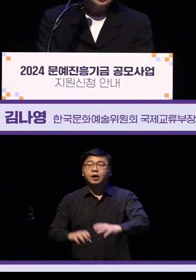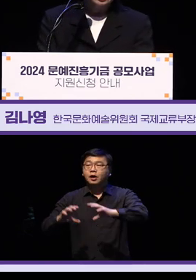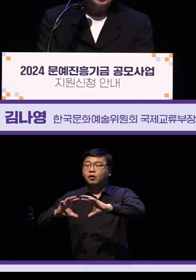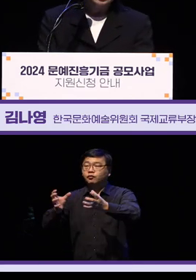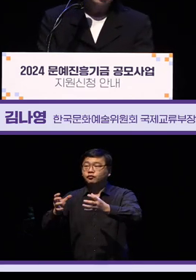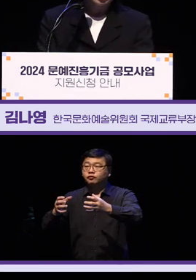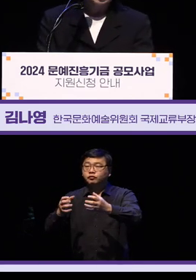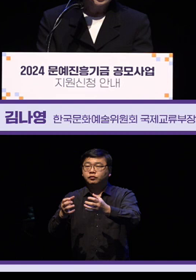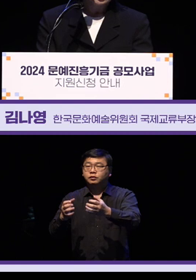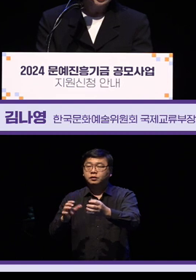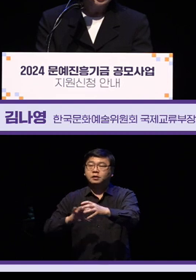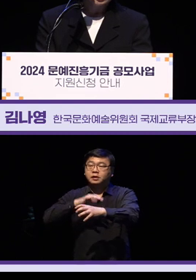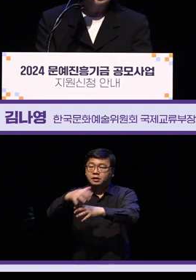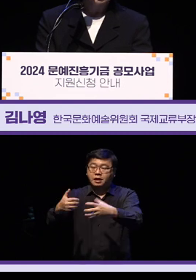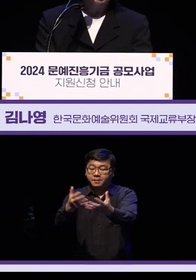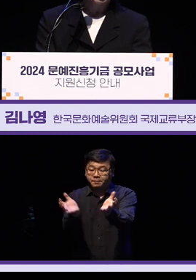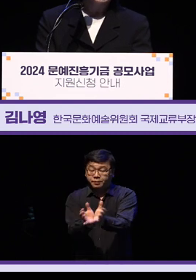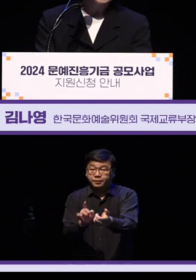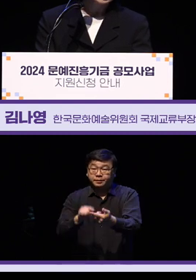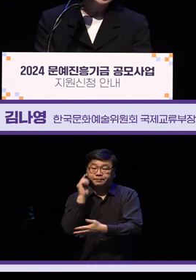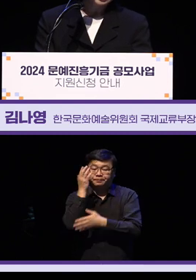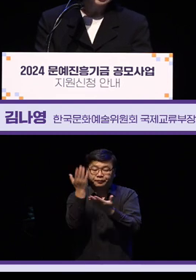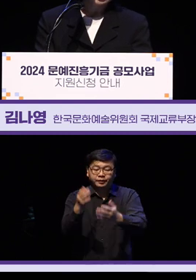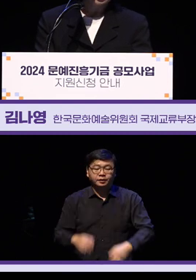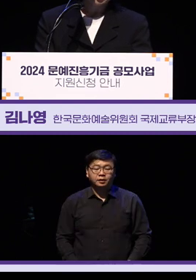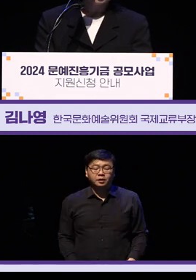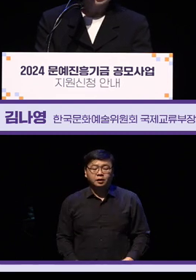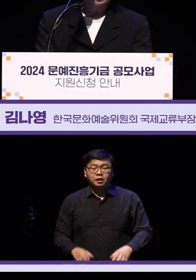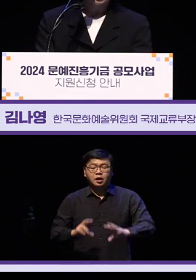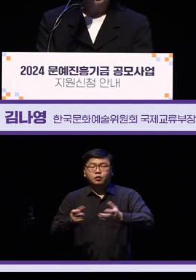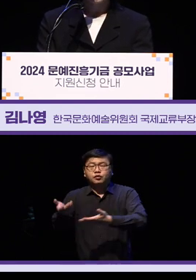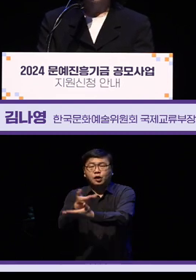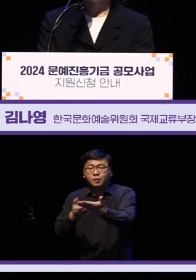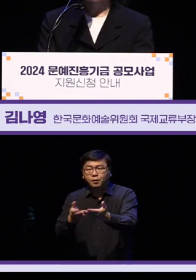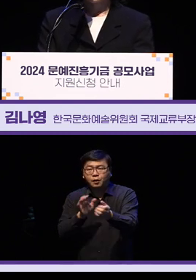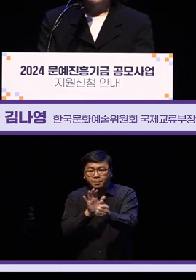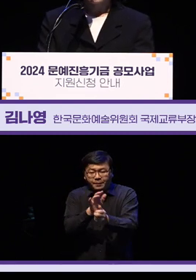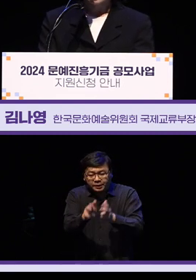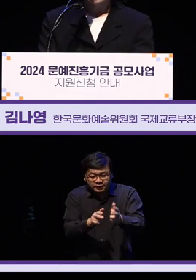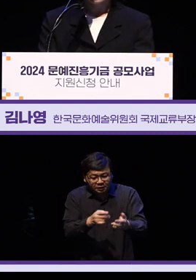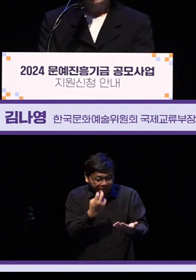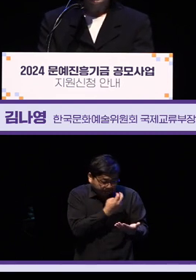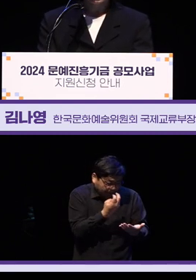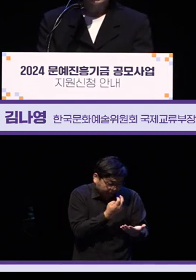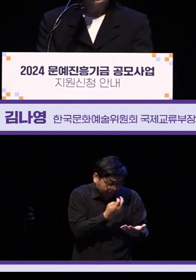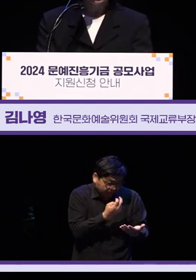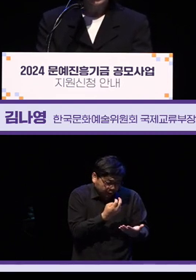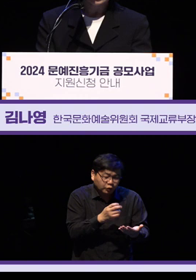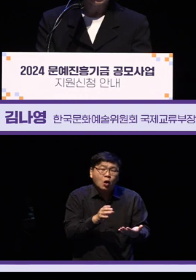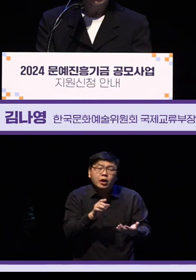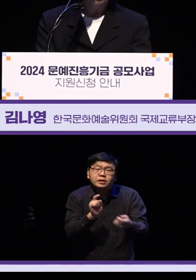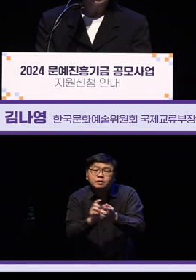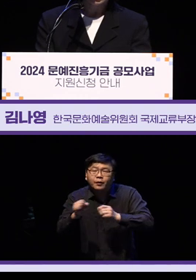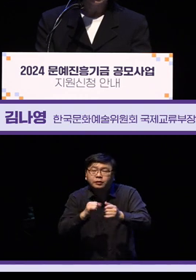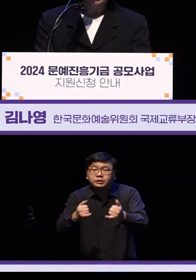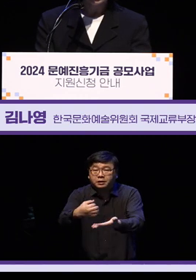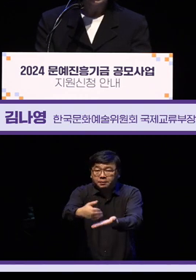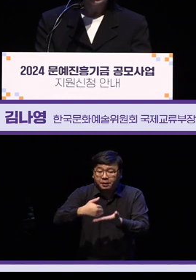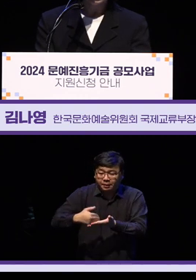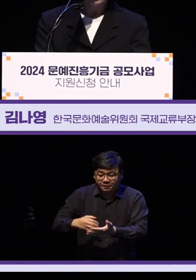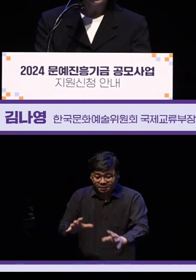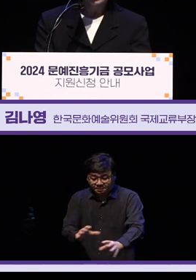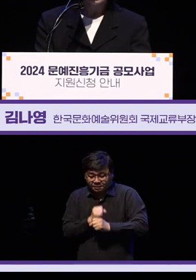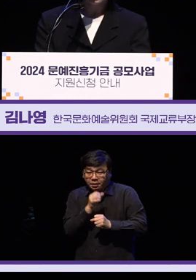국제 파트는 지금까지 운영된 다양한 지원 프로젝트의 사례를 면밀히 살펴보고 현장의 의견 청취를 통해서